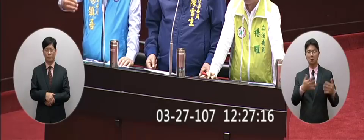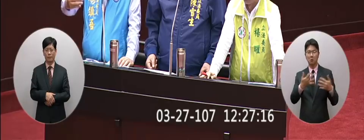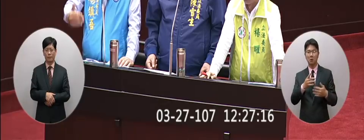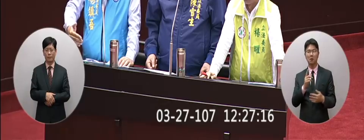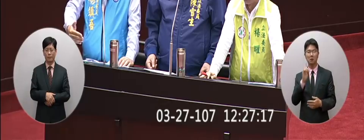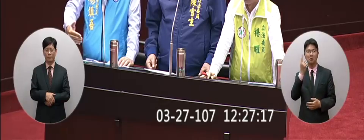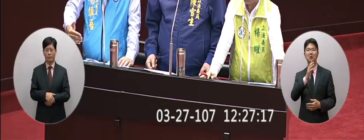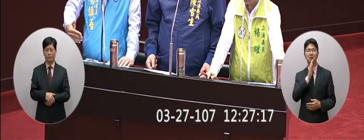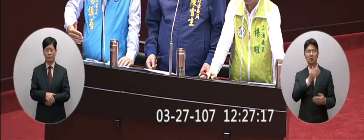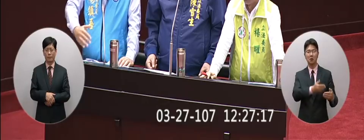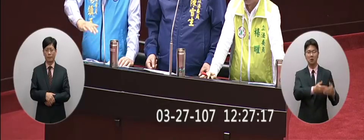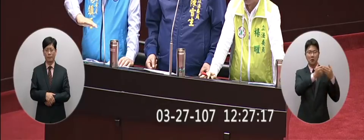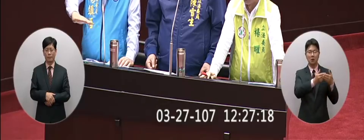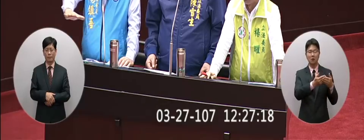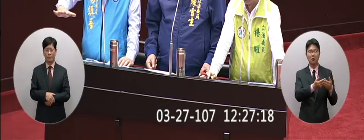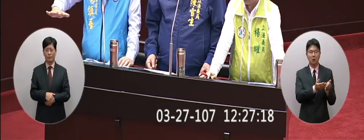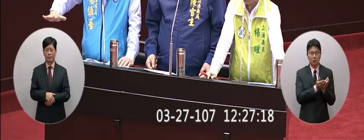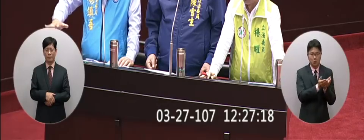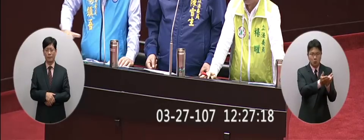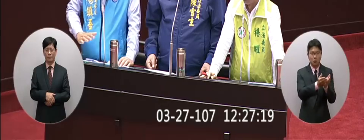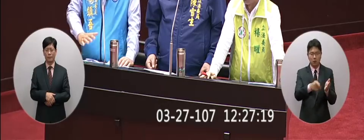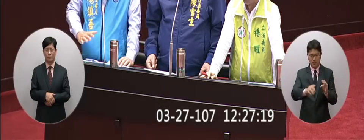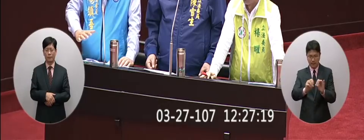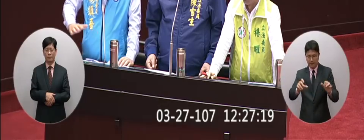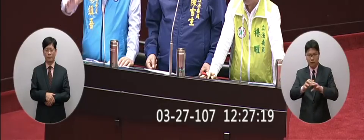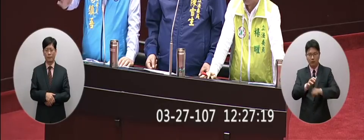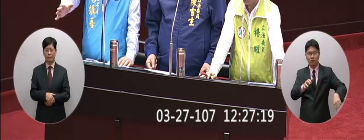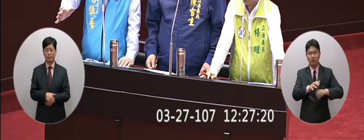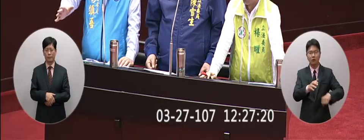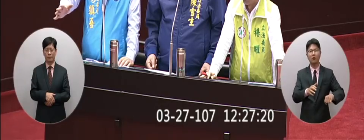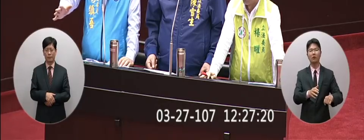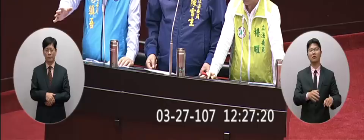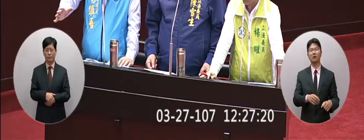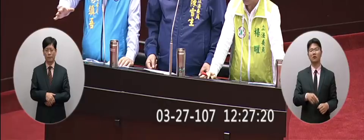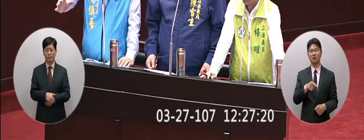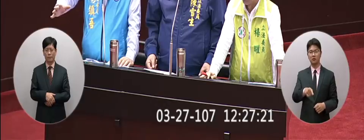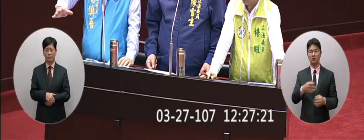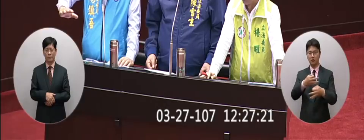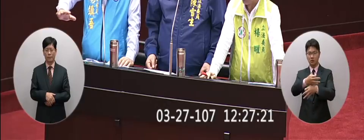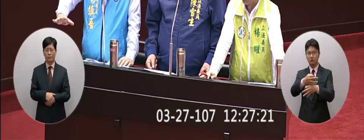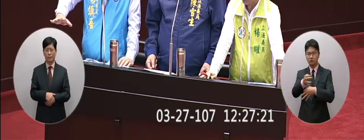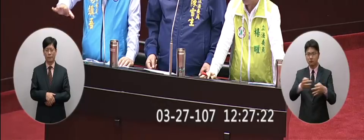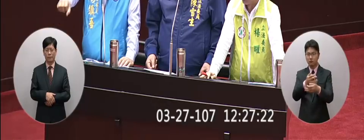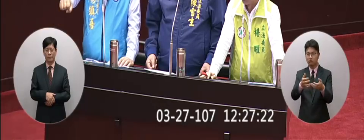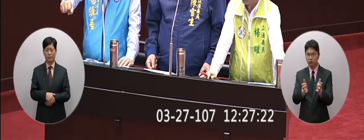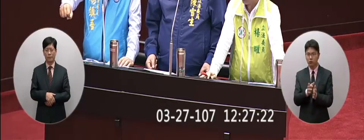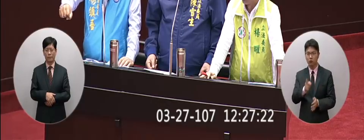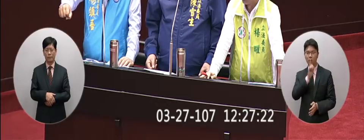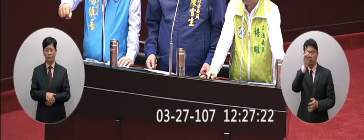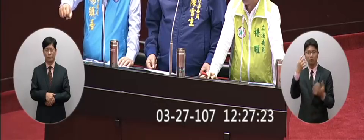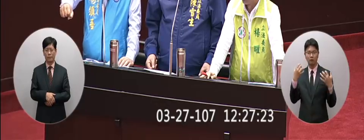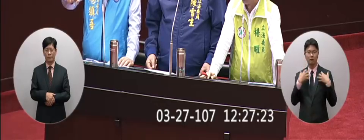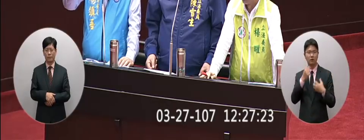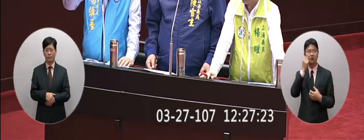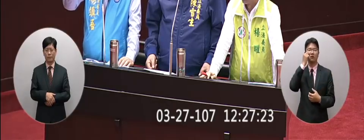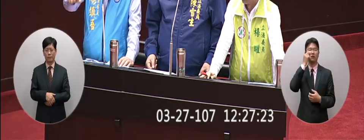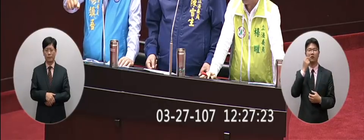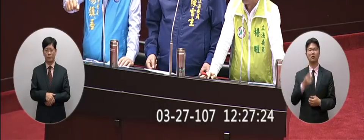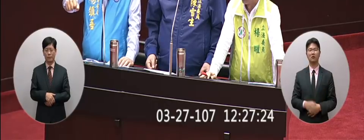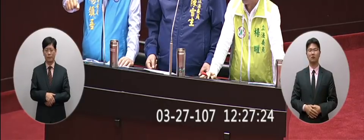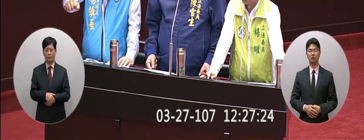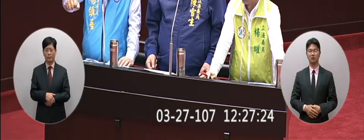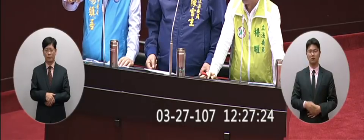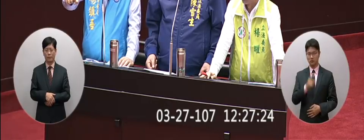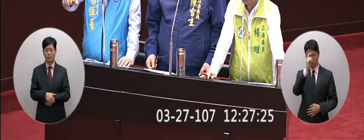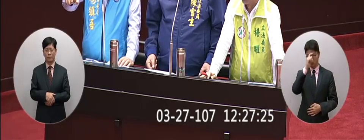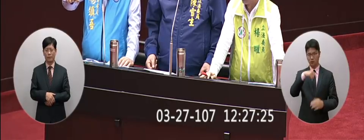越界来抽沙，所以它涉及的范围非常的广，仅靠经济部一家主动的来协助，那个是局部的。所以我希望院